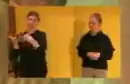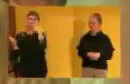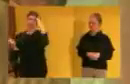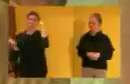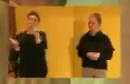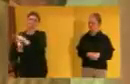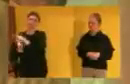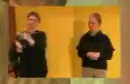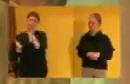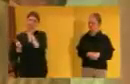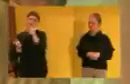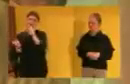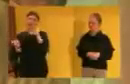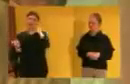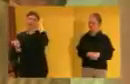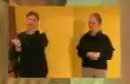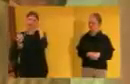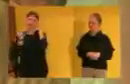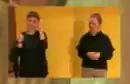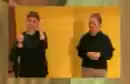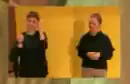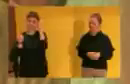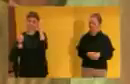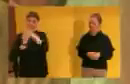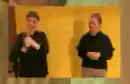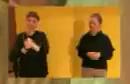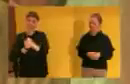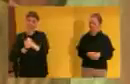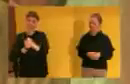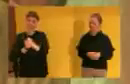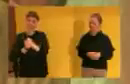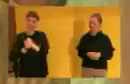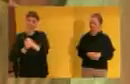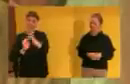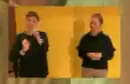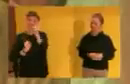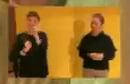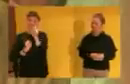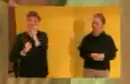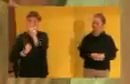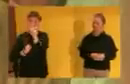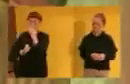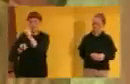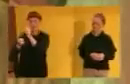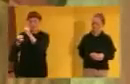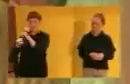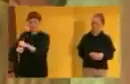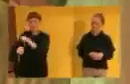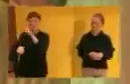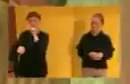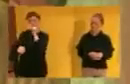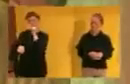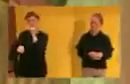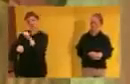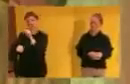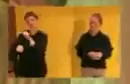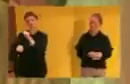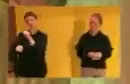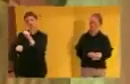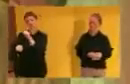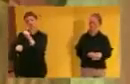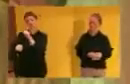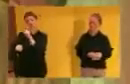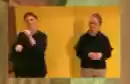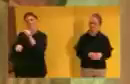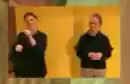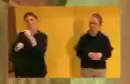Im Erwachsenenalter. Insofern ist hier ein aktuell stärkerer Familiennachzug, nicht Nachzug, sondern